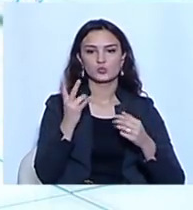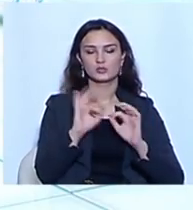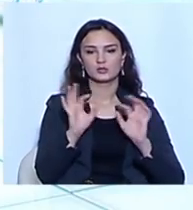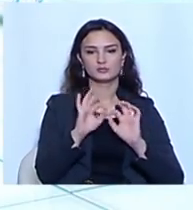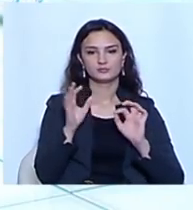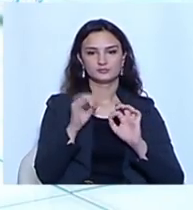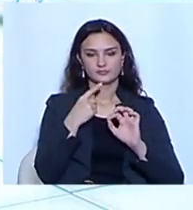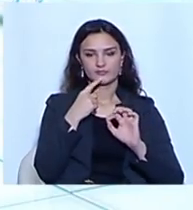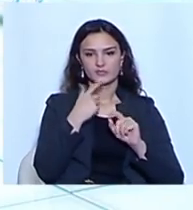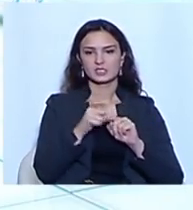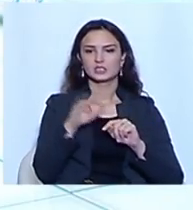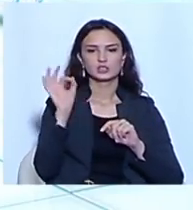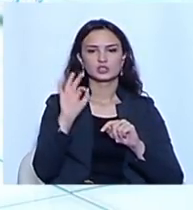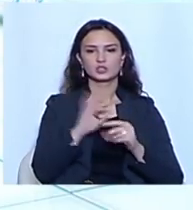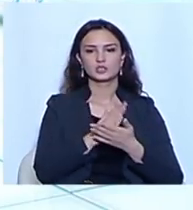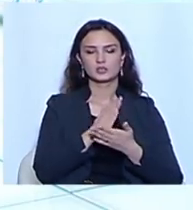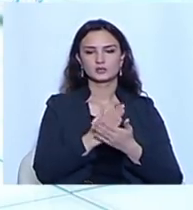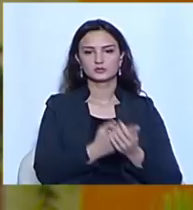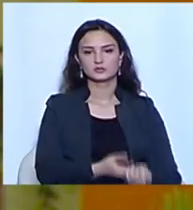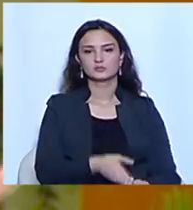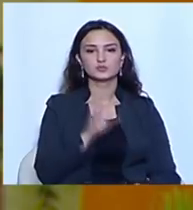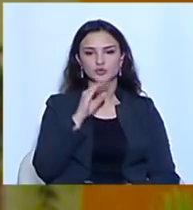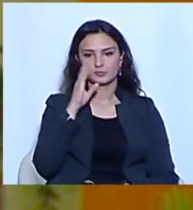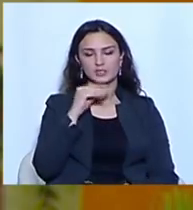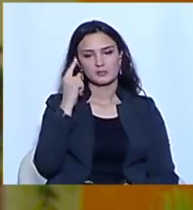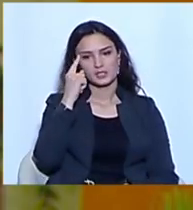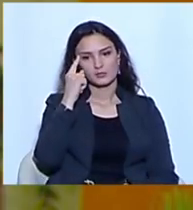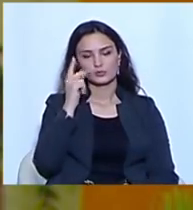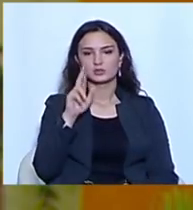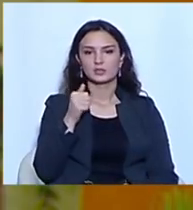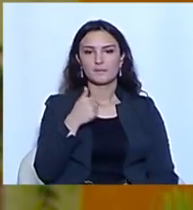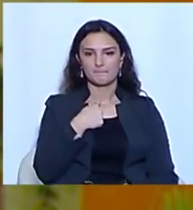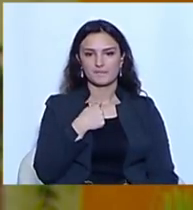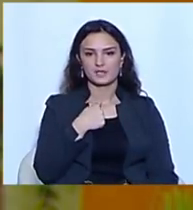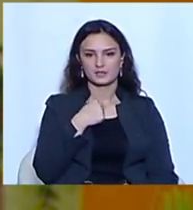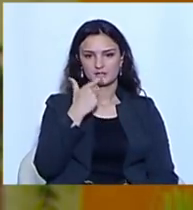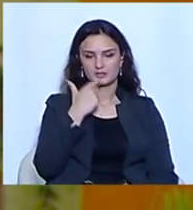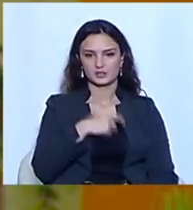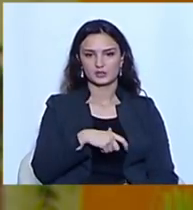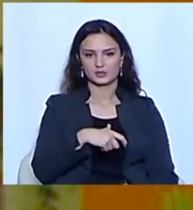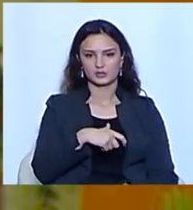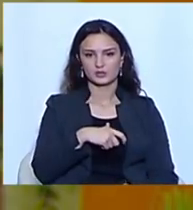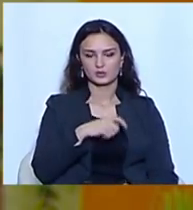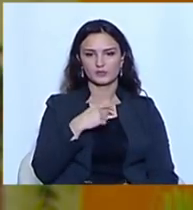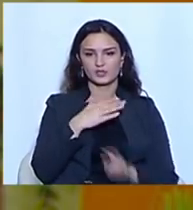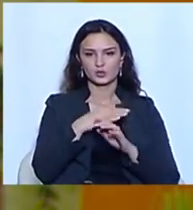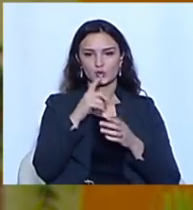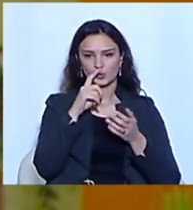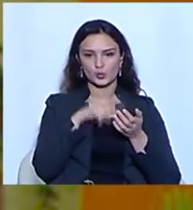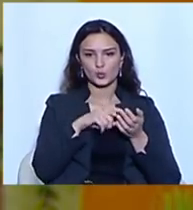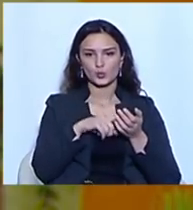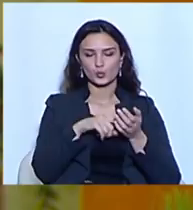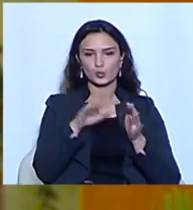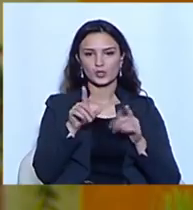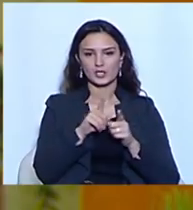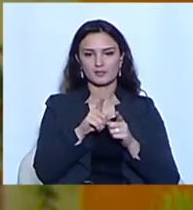საუბარი. ძალიან ხშირად არის ხოლმე მშობელი დაფიქრებული და მე ბუნებით ვარ კროხი, გავამხელ და